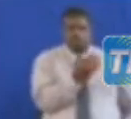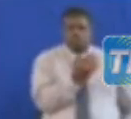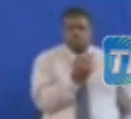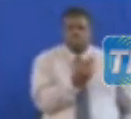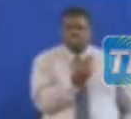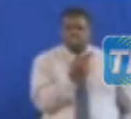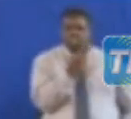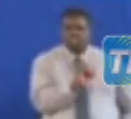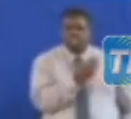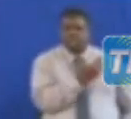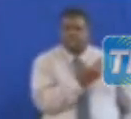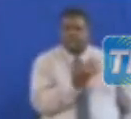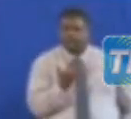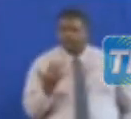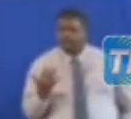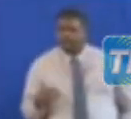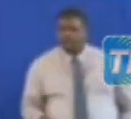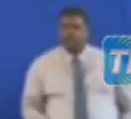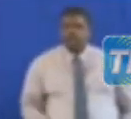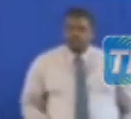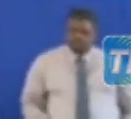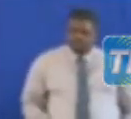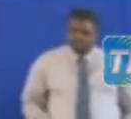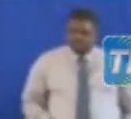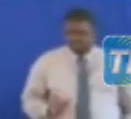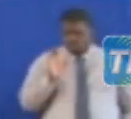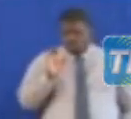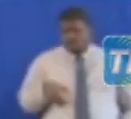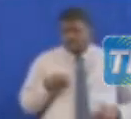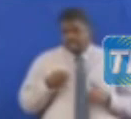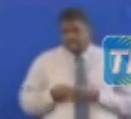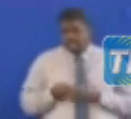20. Mheshimiwa Spika, katika mwaka wa fedha